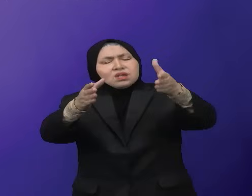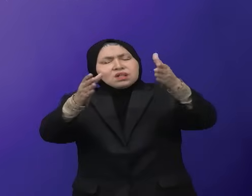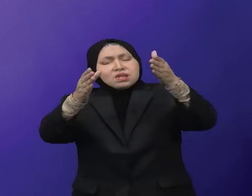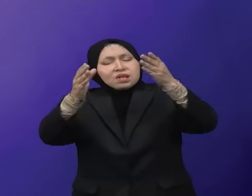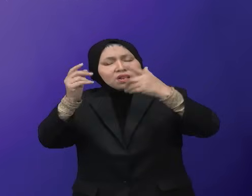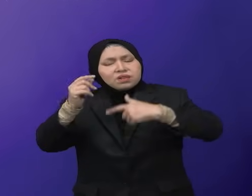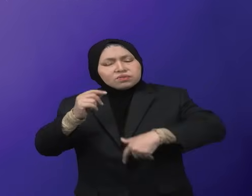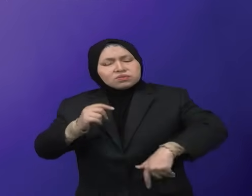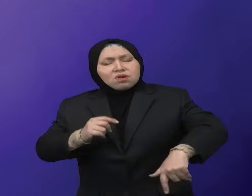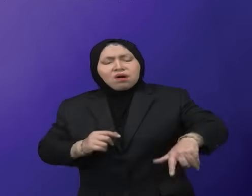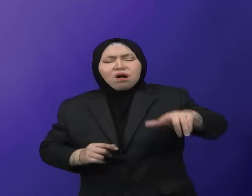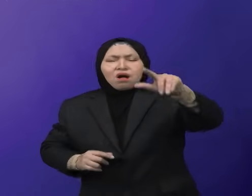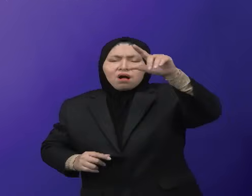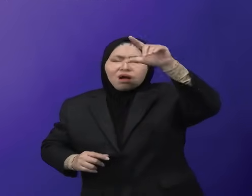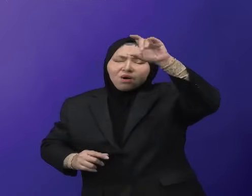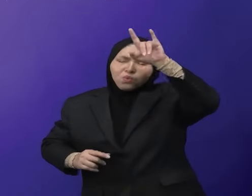سبيل